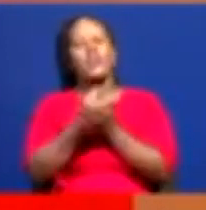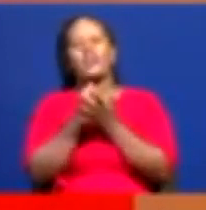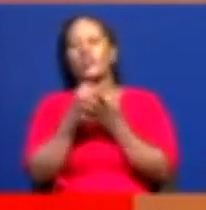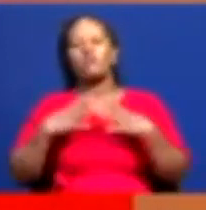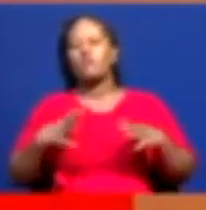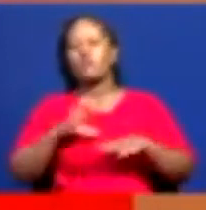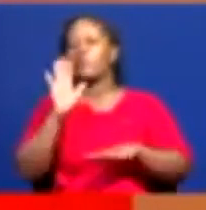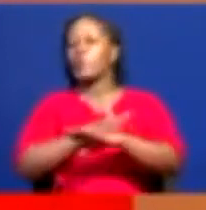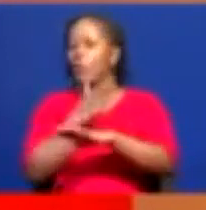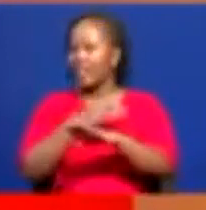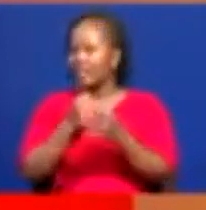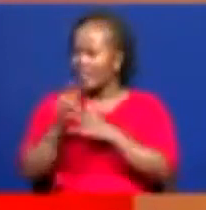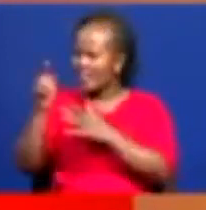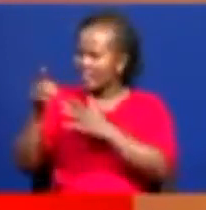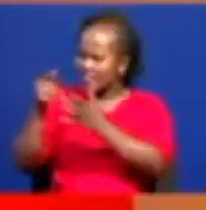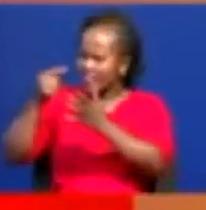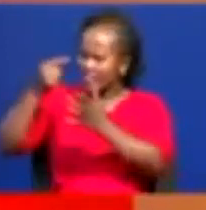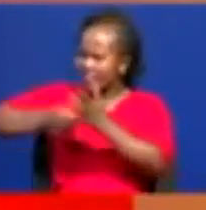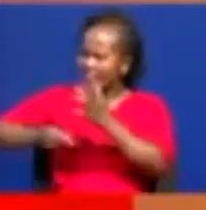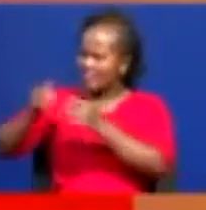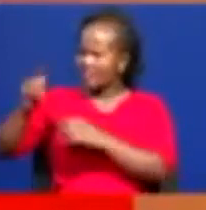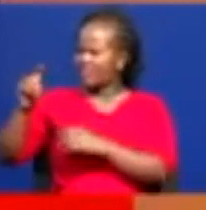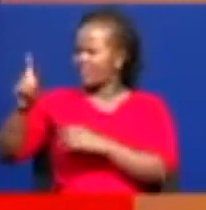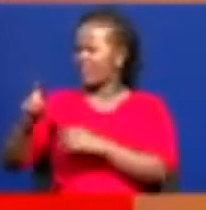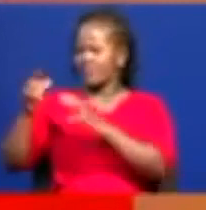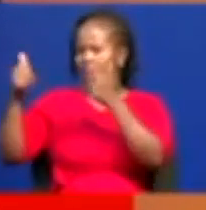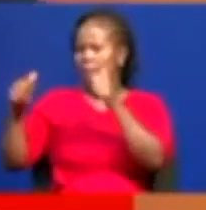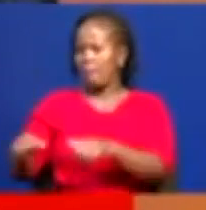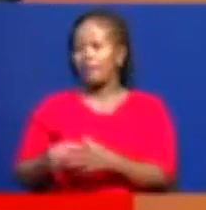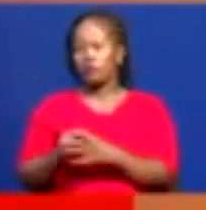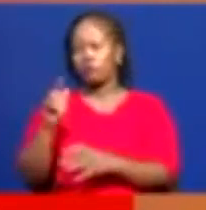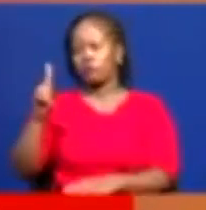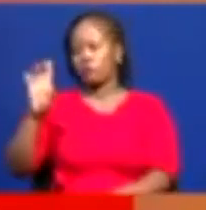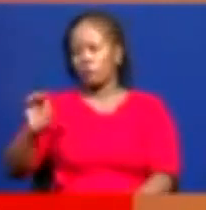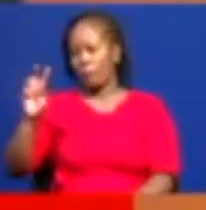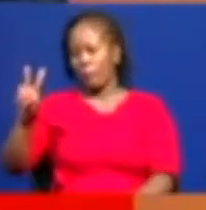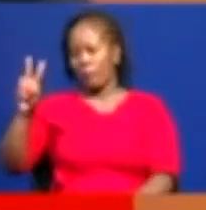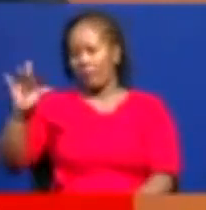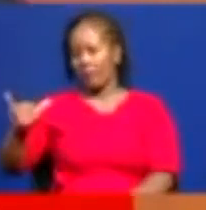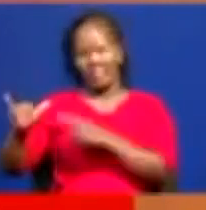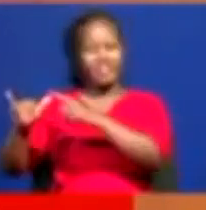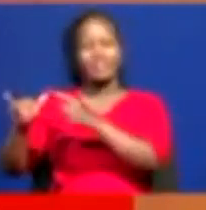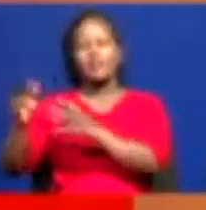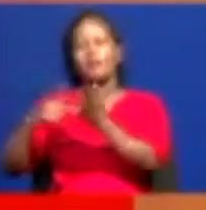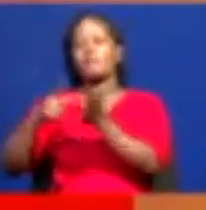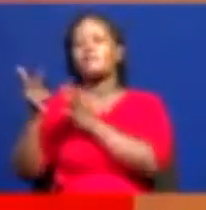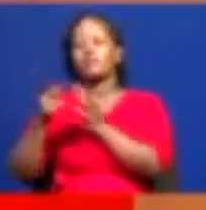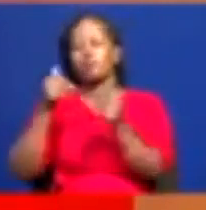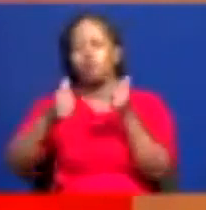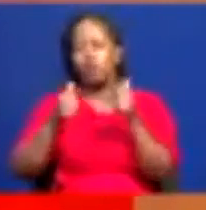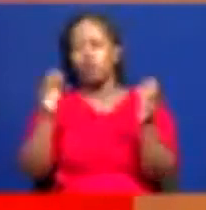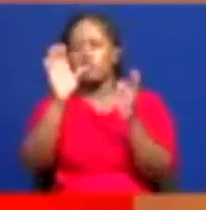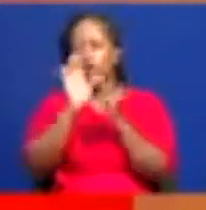ushuru, kuna tofauti ya tax, ushuru na levy. Levy ni malipo ambayo ni constitutional right ya